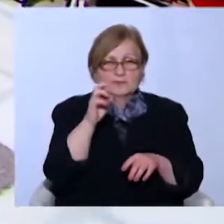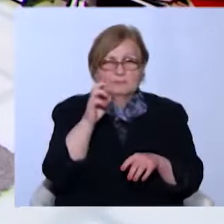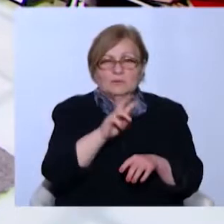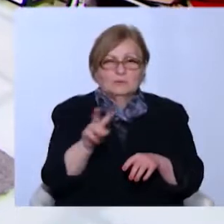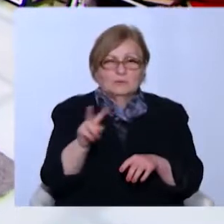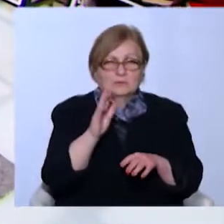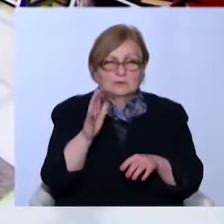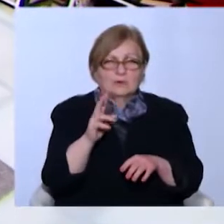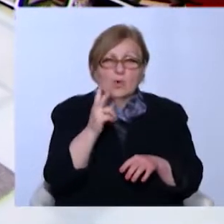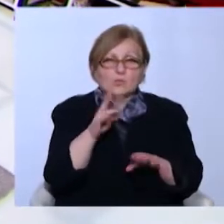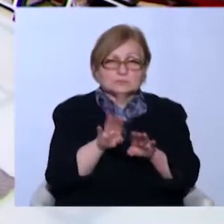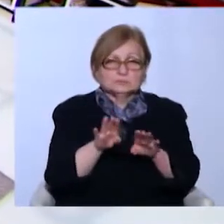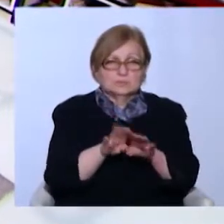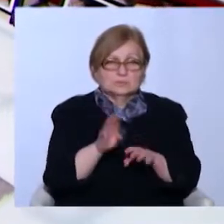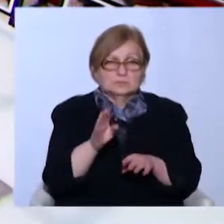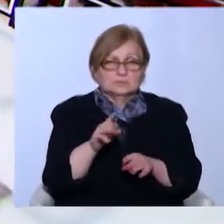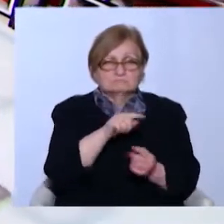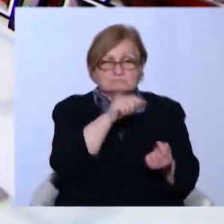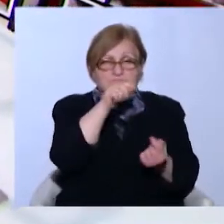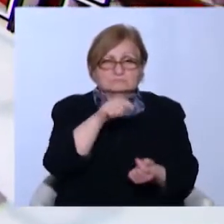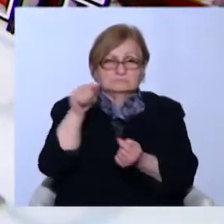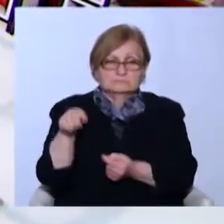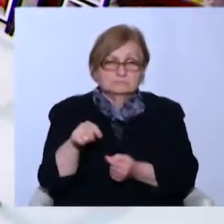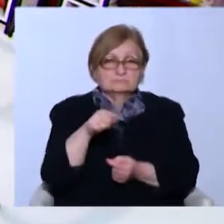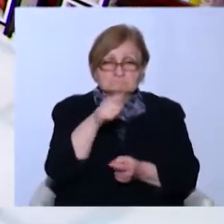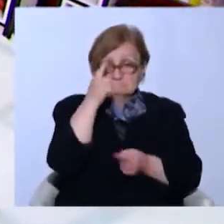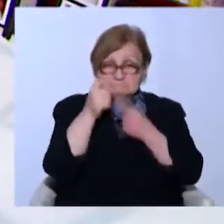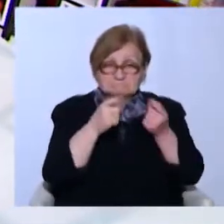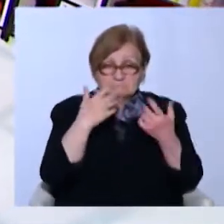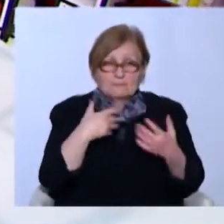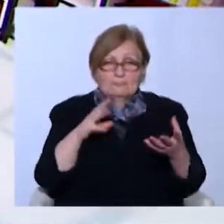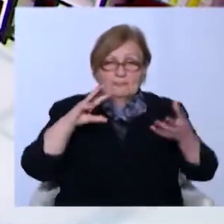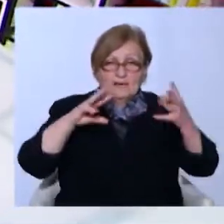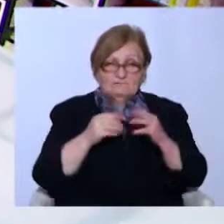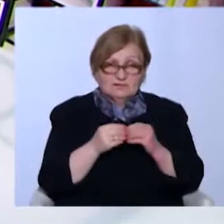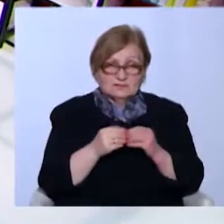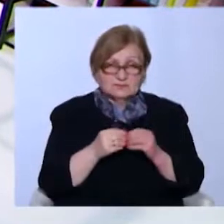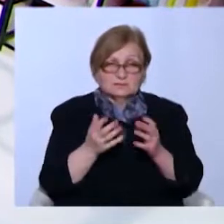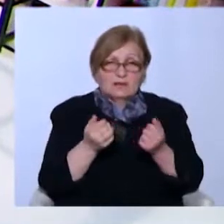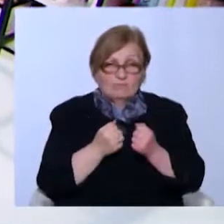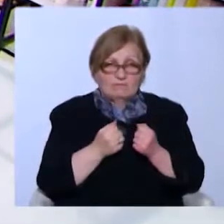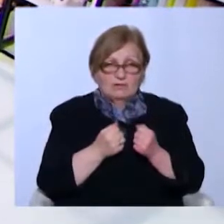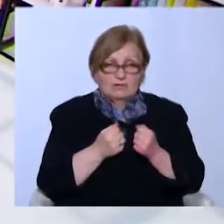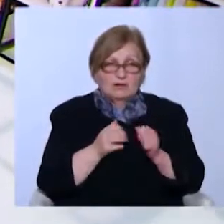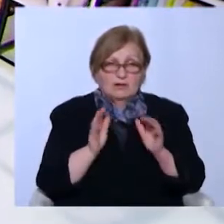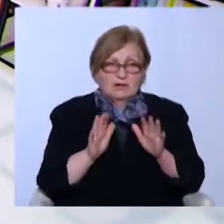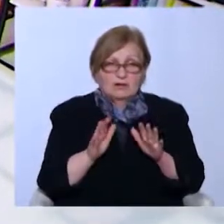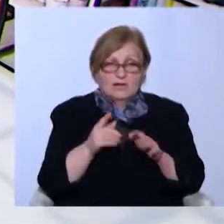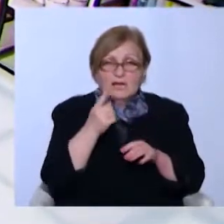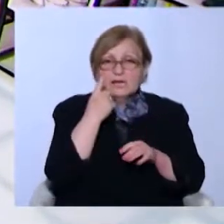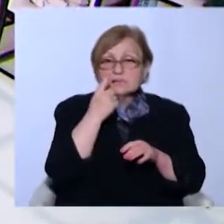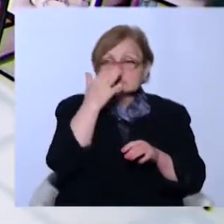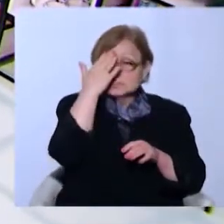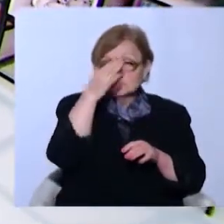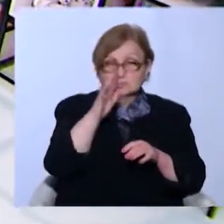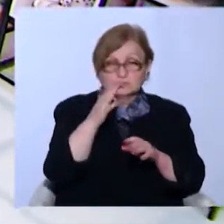ორივე 2 სტოლი უნდა იყოს. და შესაბამისად ამ ინფორმაციების გაერთიანებით მიიღება, რომ მხოლოდ ერთი უცნობი